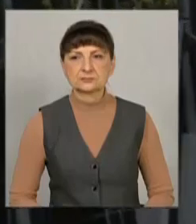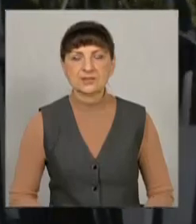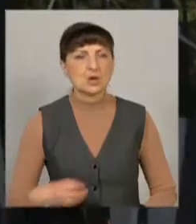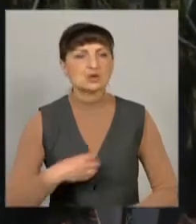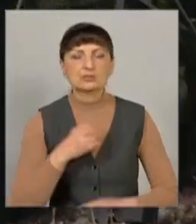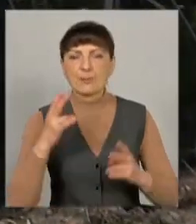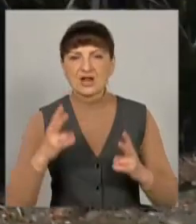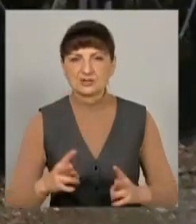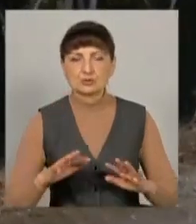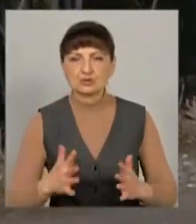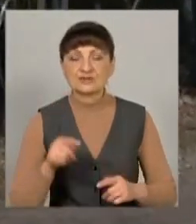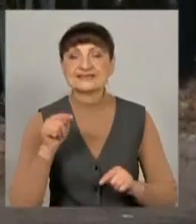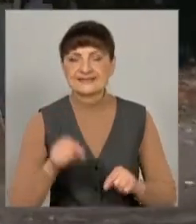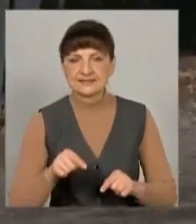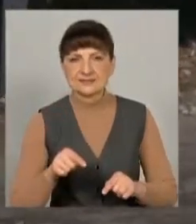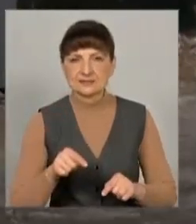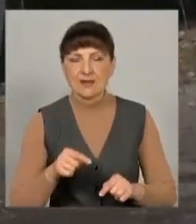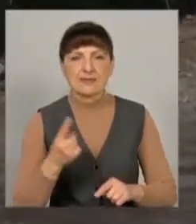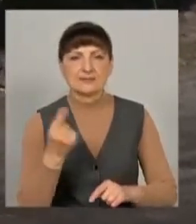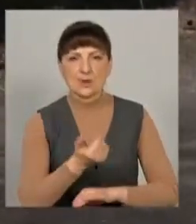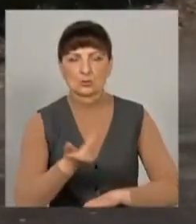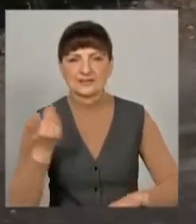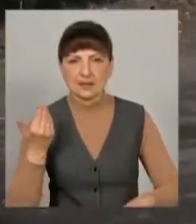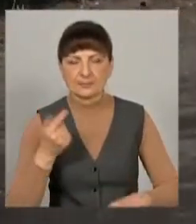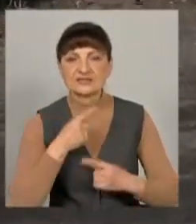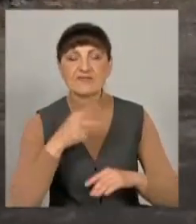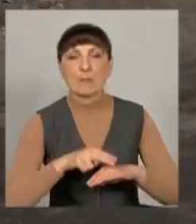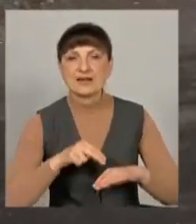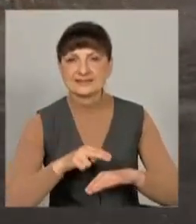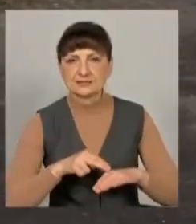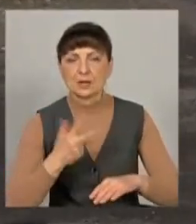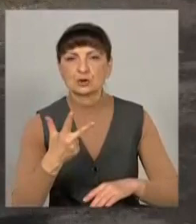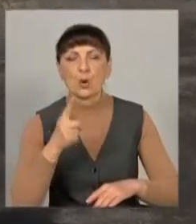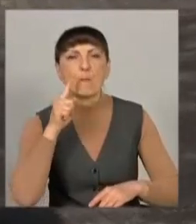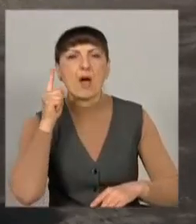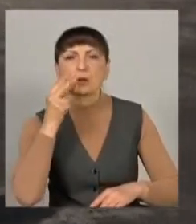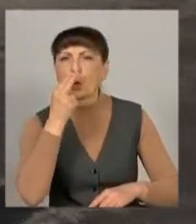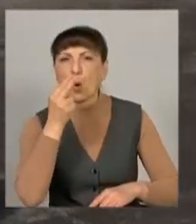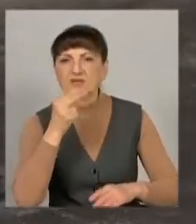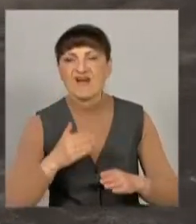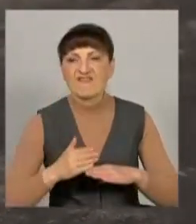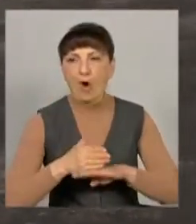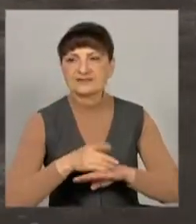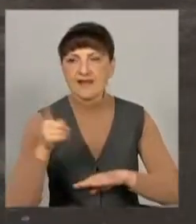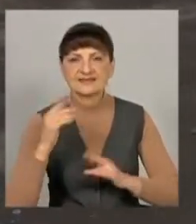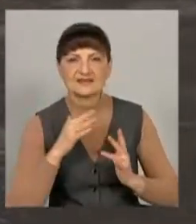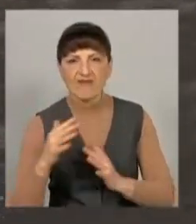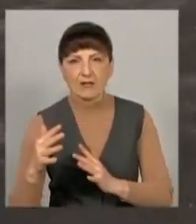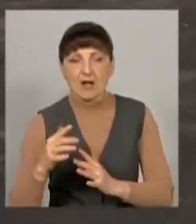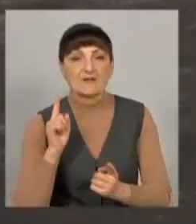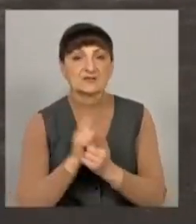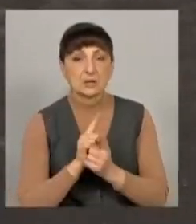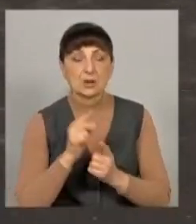Жуткое происшествие случилось именно здесь ровно неделю назад. По словам полицейских, трое подростков, выходя из этого сквера,